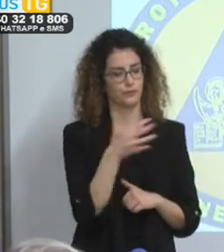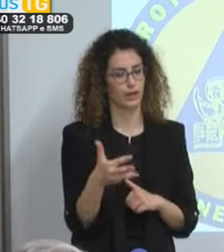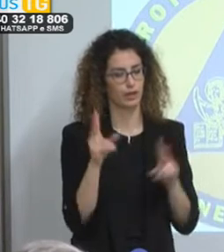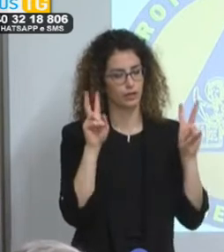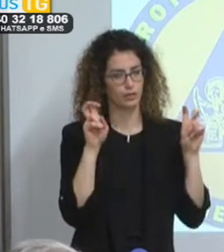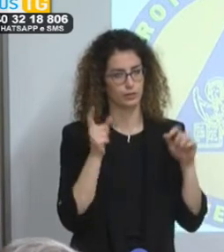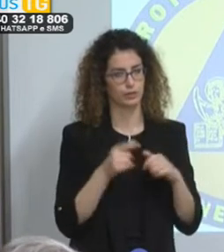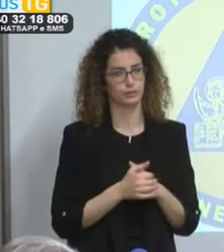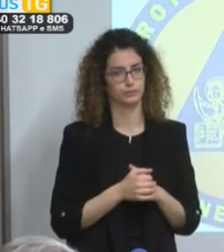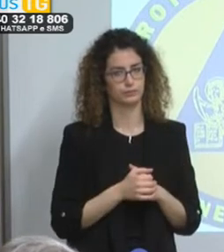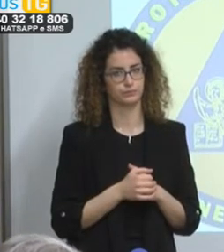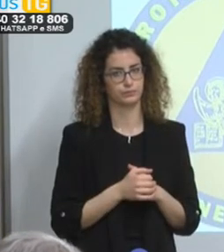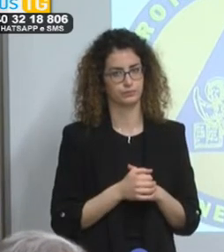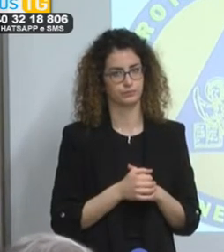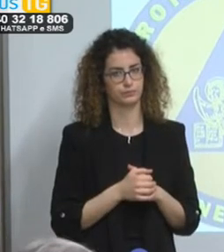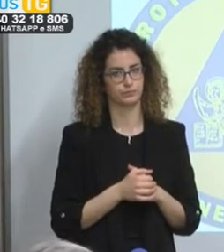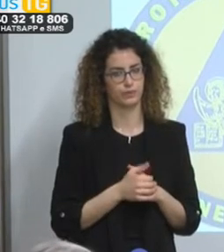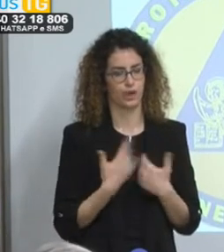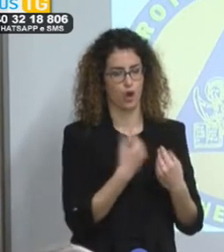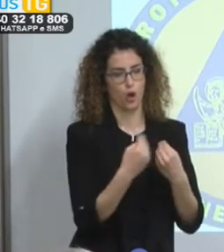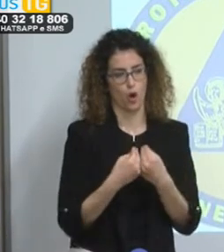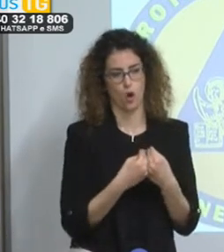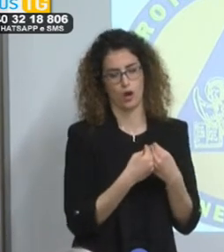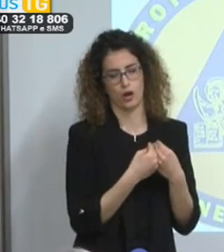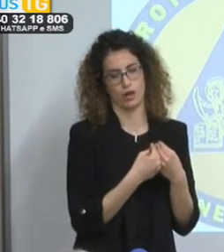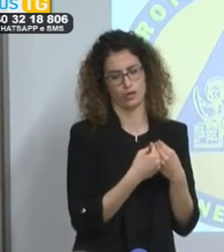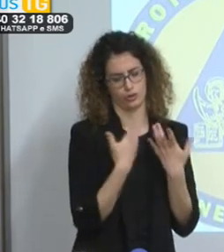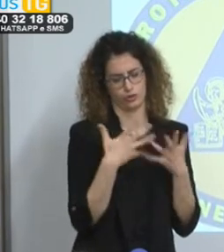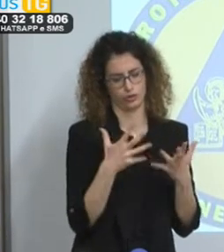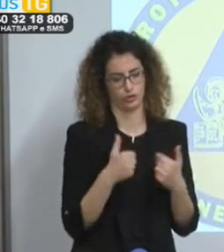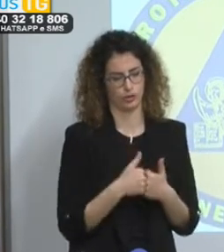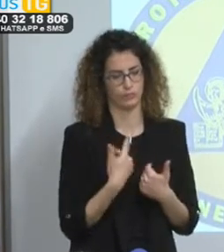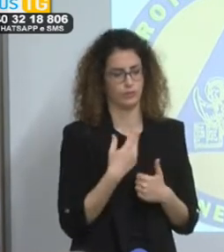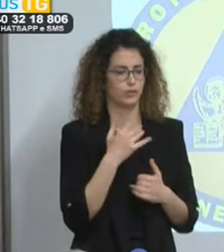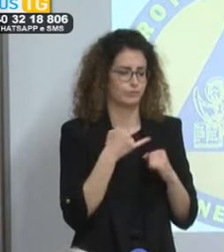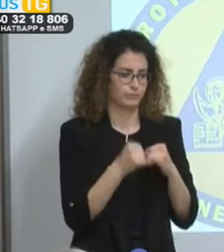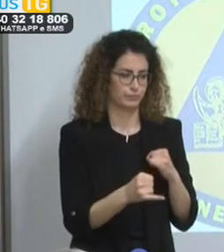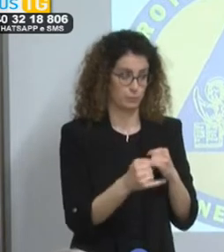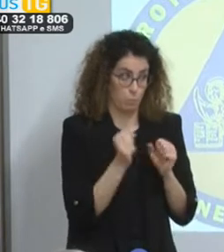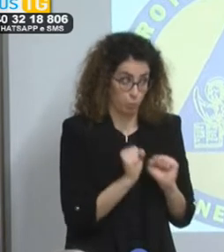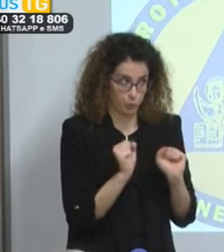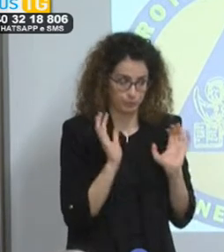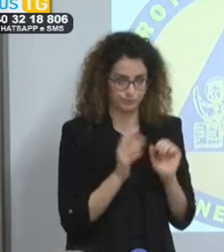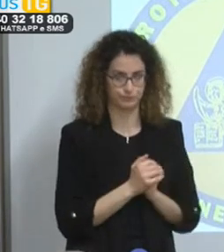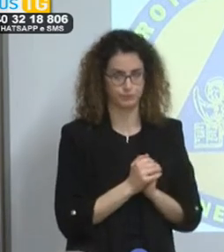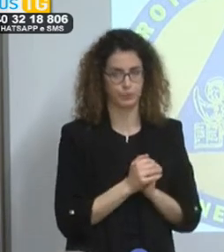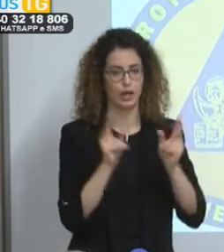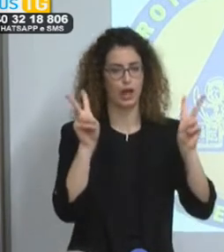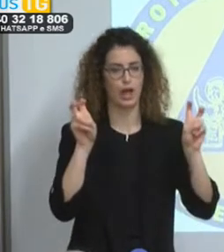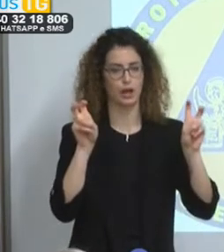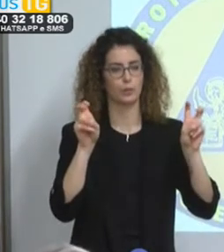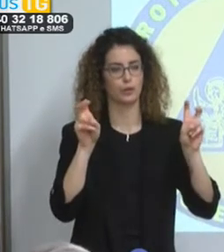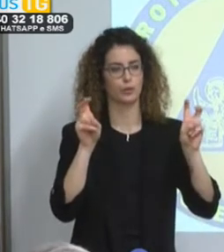l'altro tema che lei, che è stato toccato ampiamente dai miei colleghi, ma le chiedo una precisazione se può, per quanto riguarda le